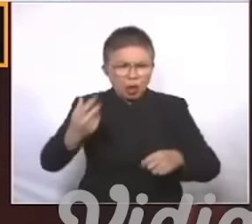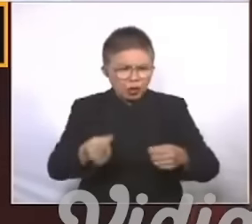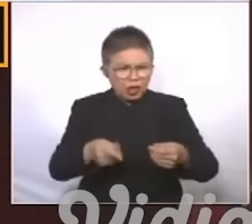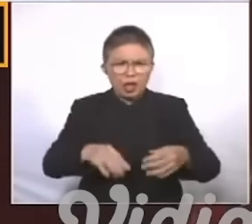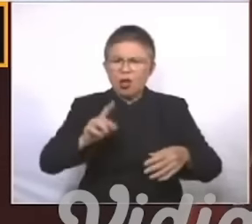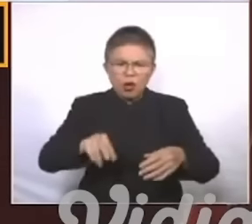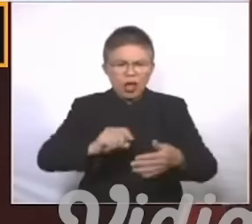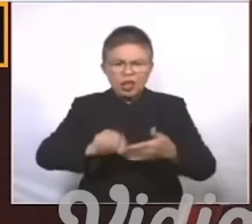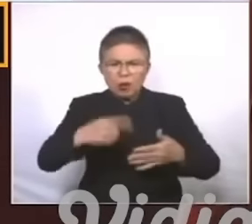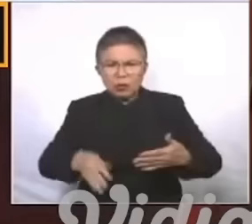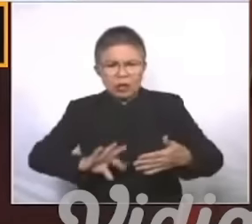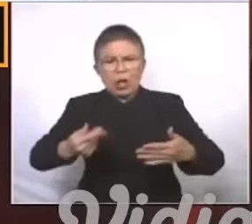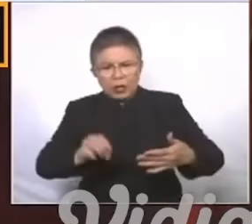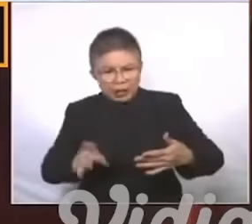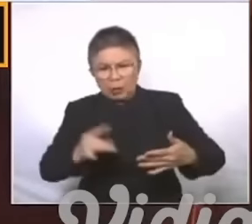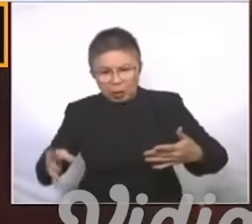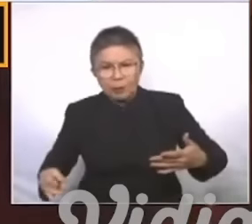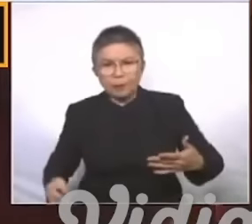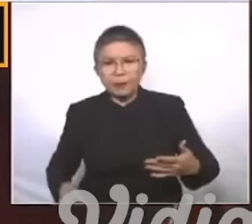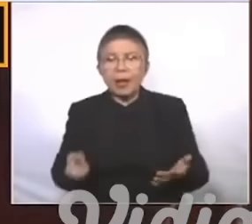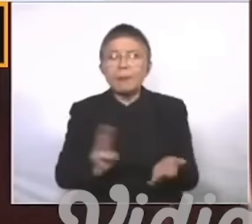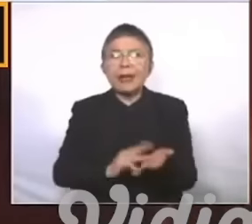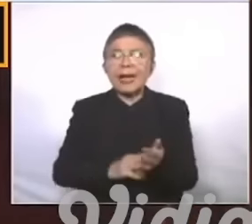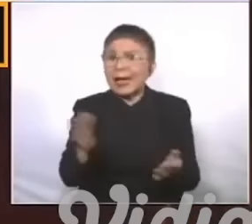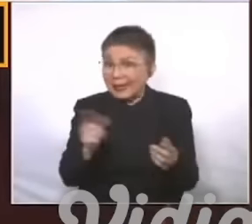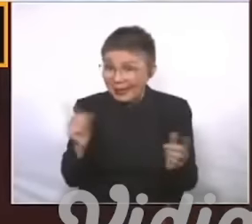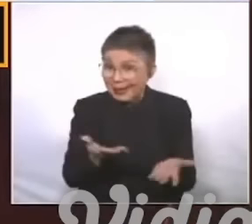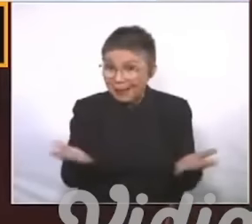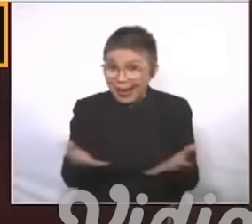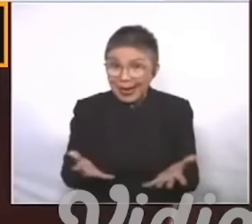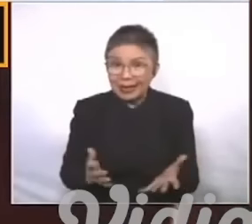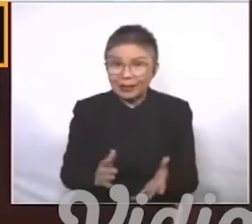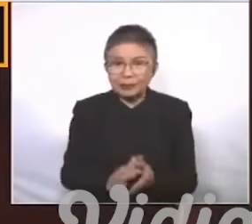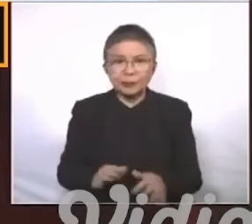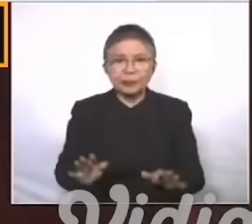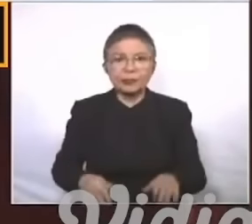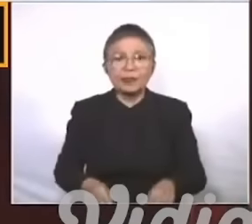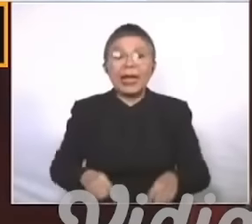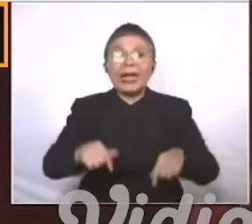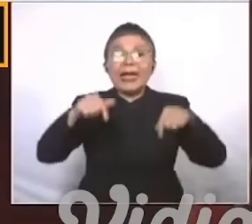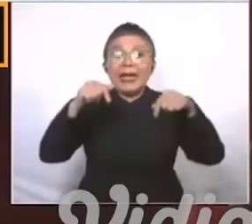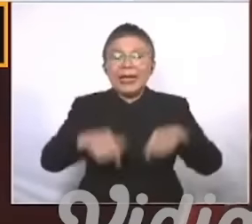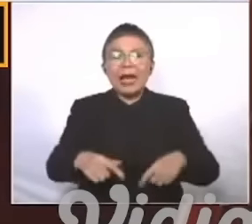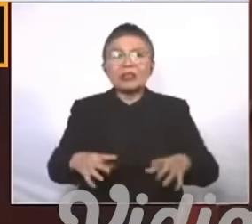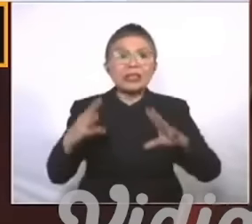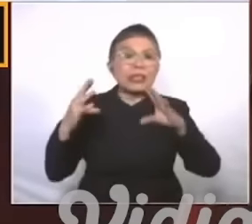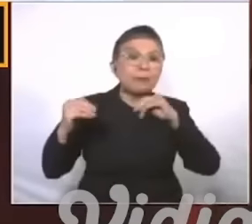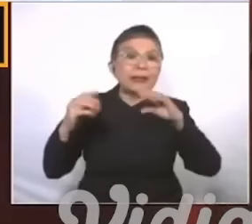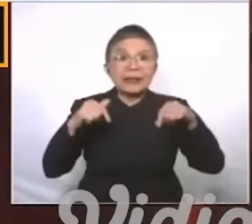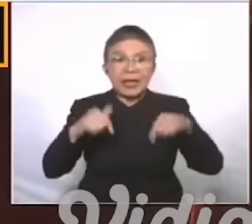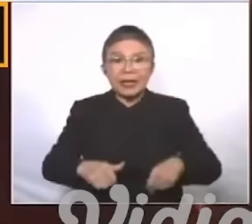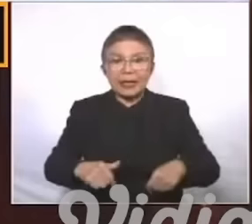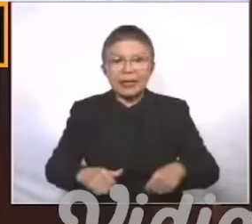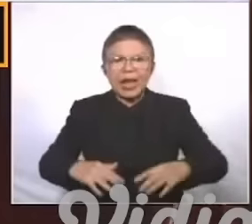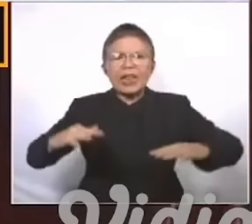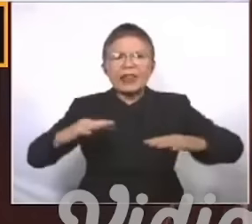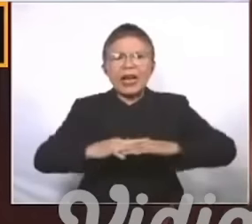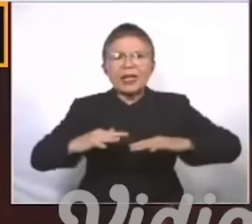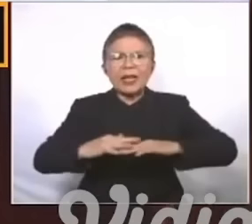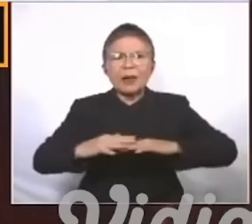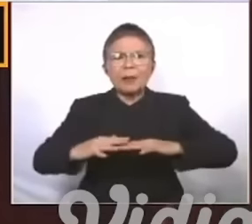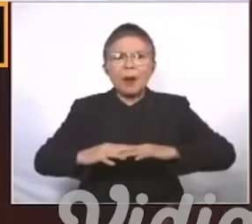tahun sekian. Saya tahu di mana masalahnya dan siapa yang membuat ini. Ini yang harus ditertibkan. Apalagi sekarang lahan-lahan